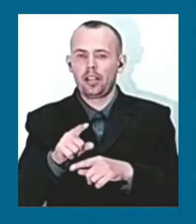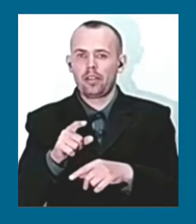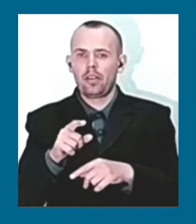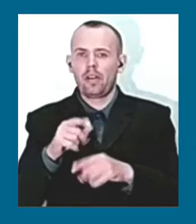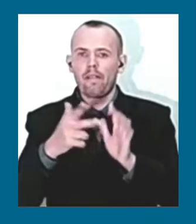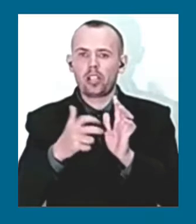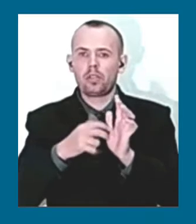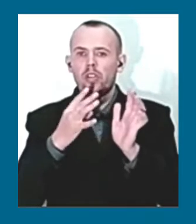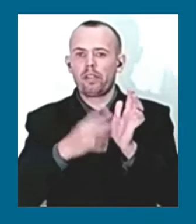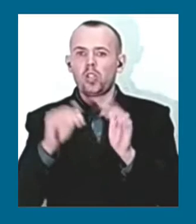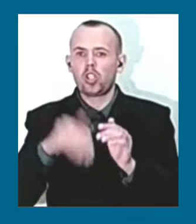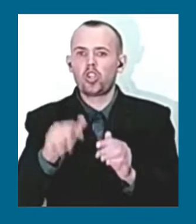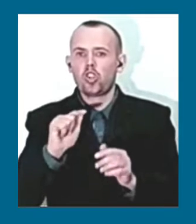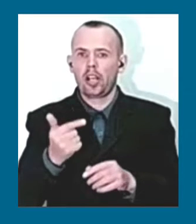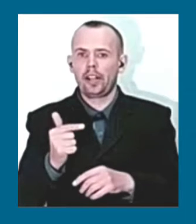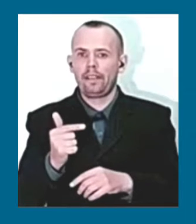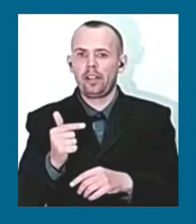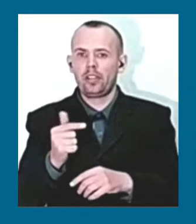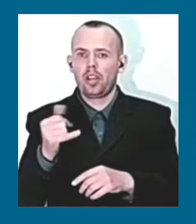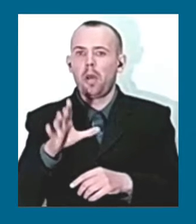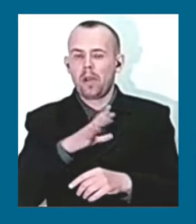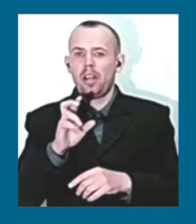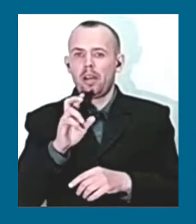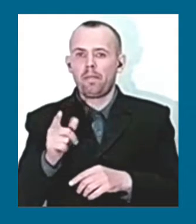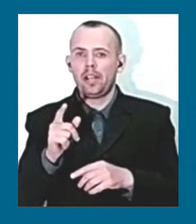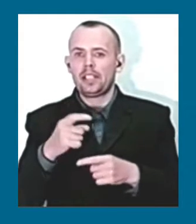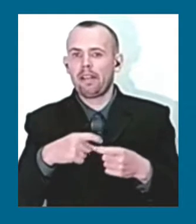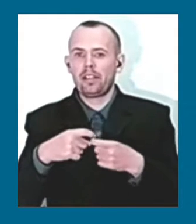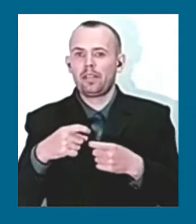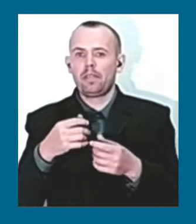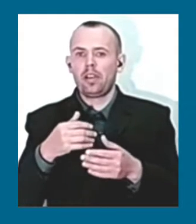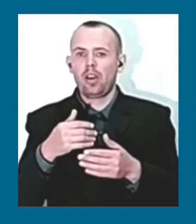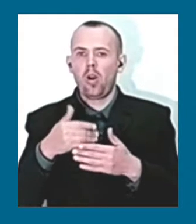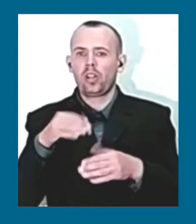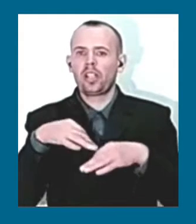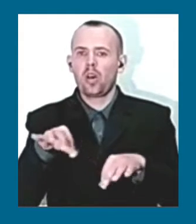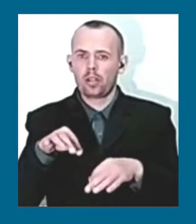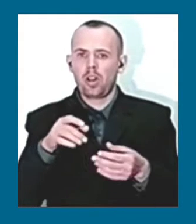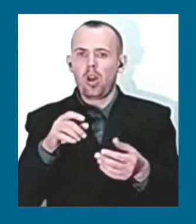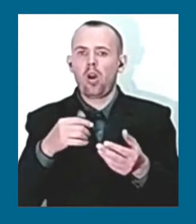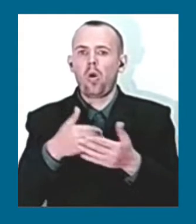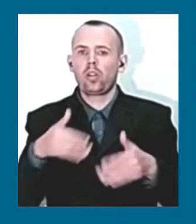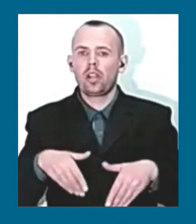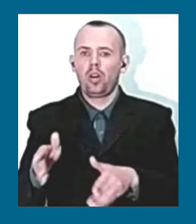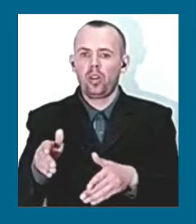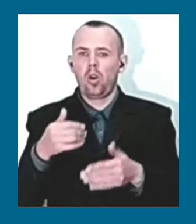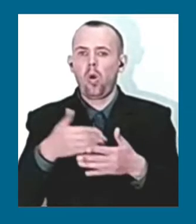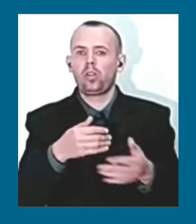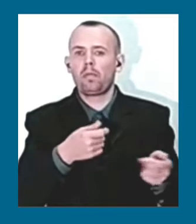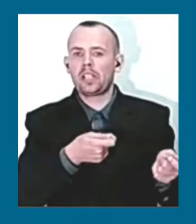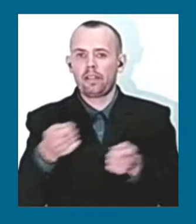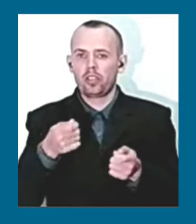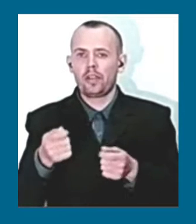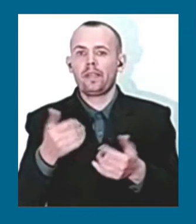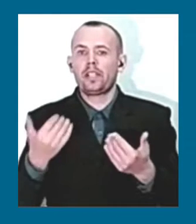890 000 гривен и были бы зависимы от транспорта, от дороги, от поставщика. Сегодня, когда мы